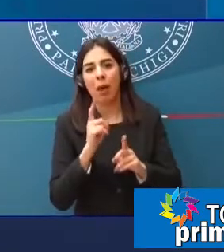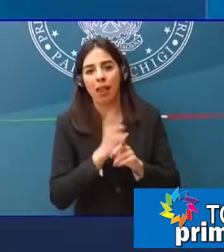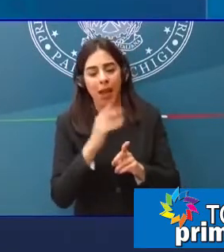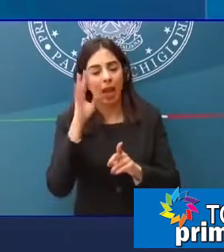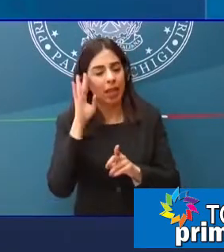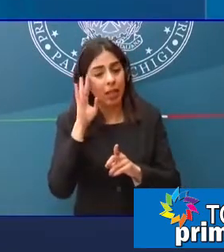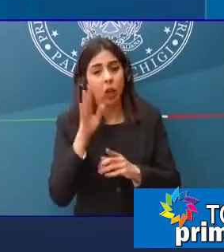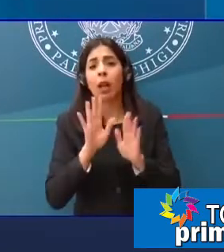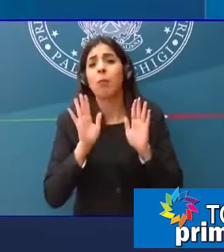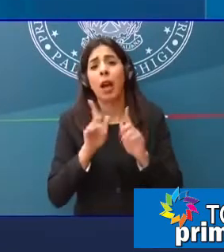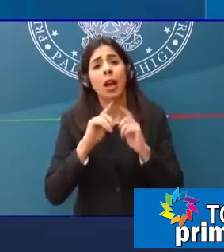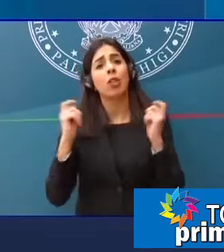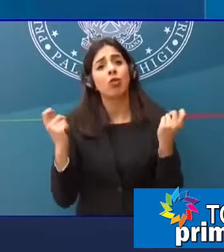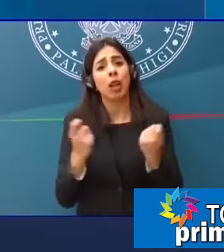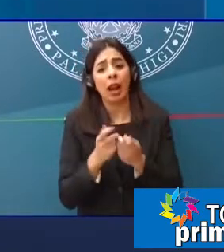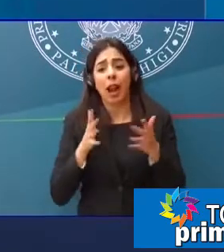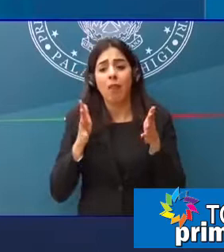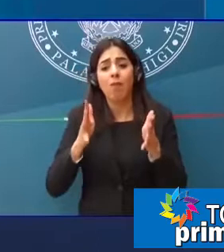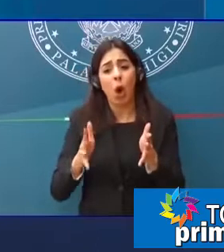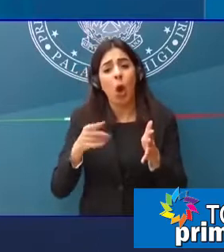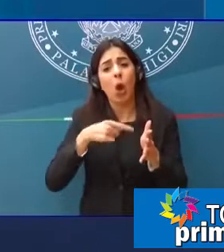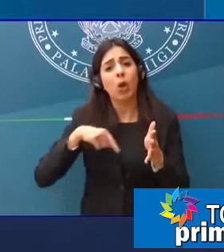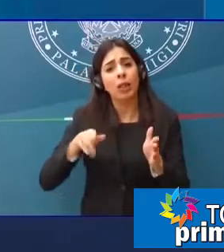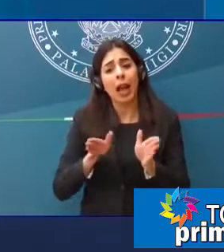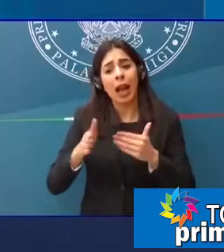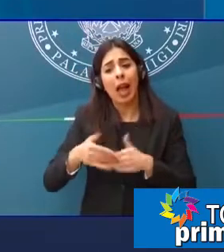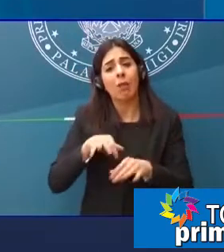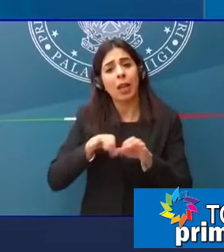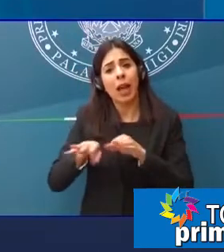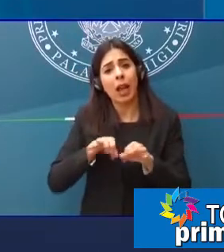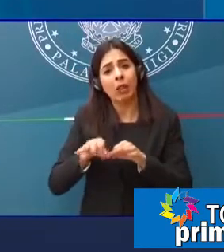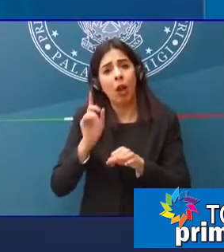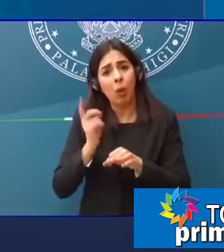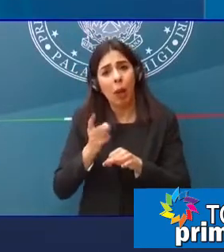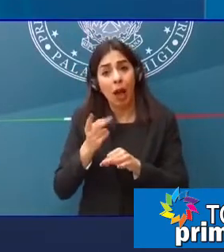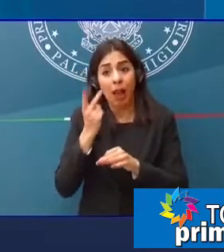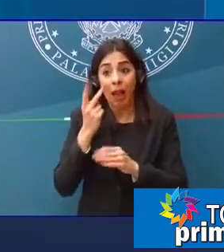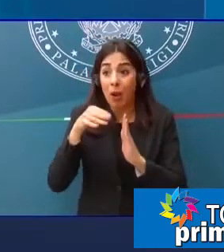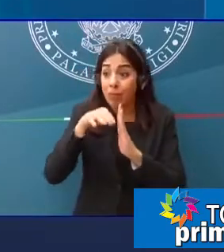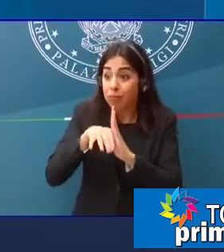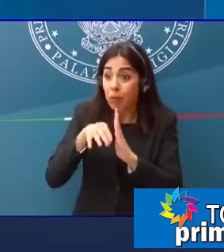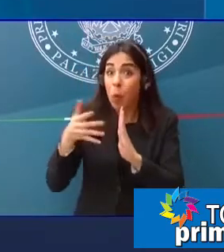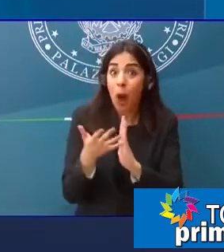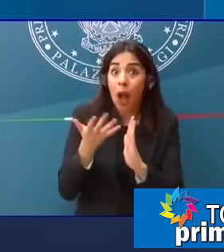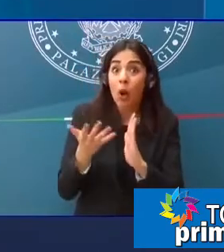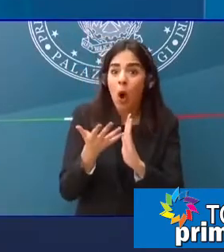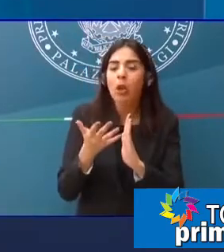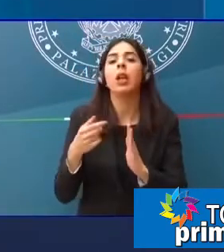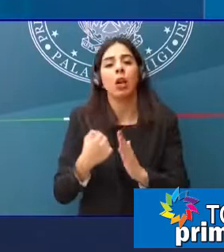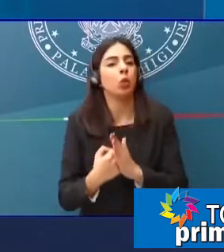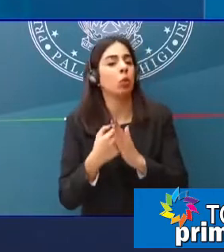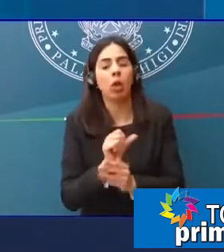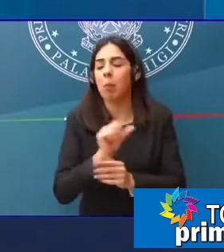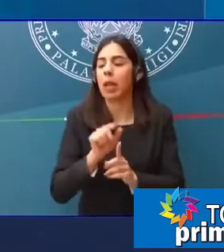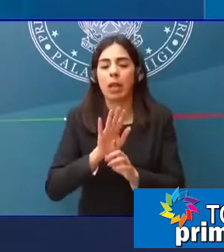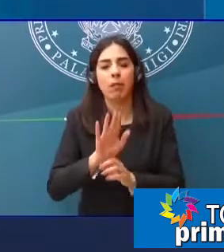la volontà complessiva della cabina di regia è che se ci fosse stato uno spazio l'avremmo utilizzato per la scuola fino alla prima